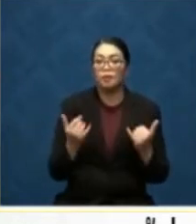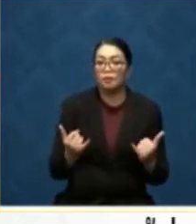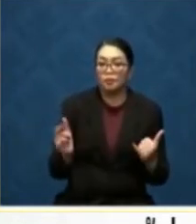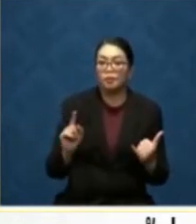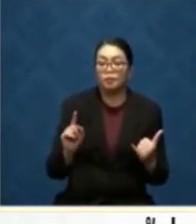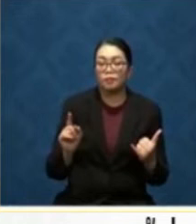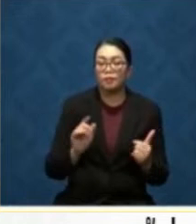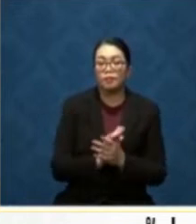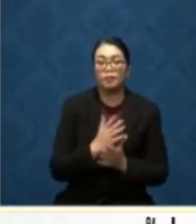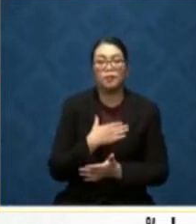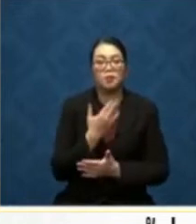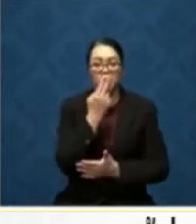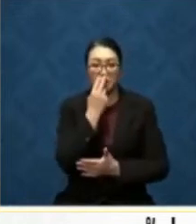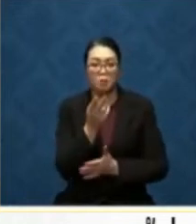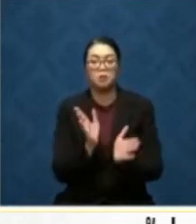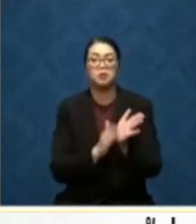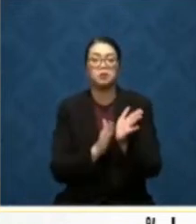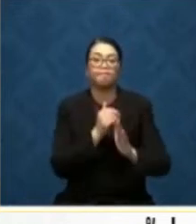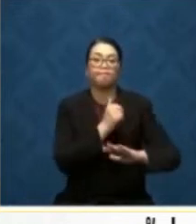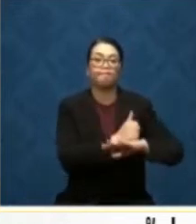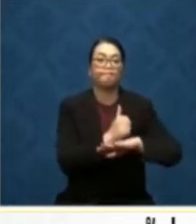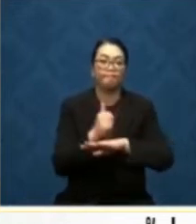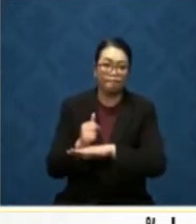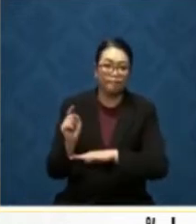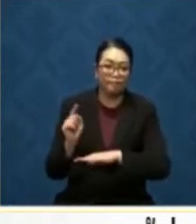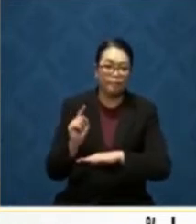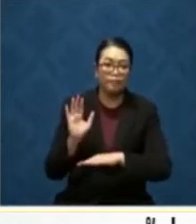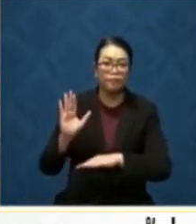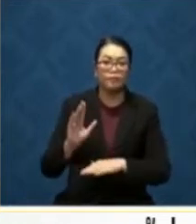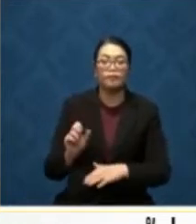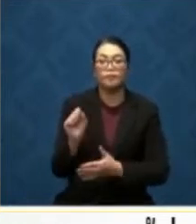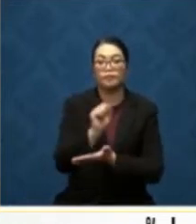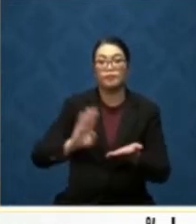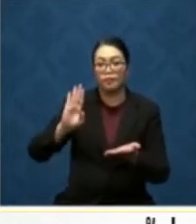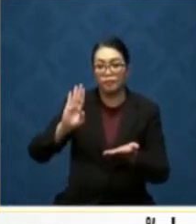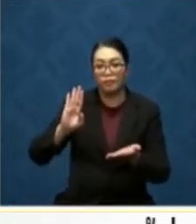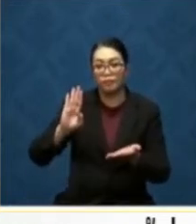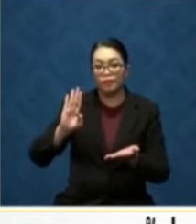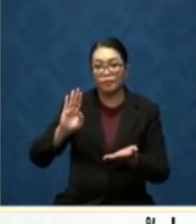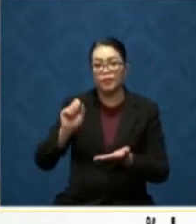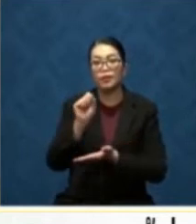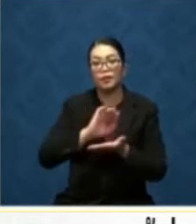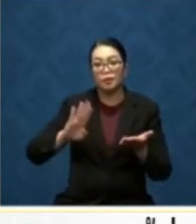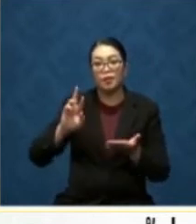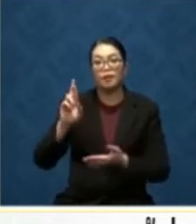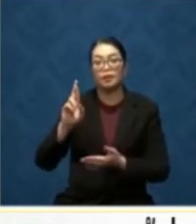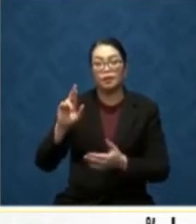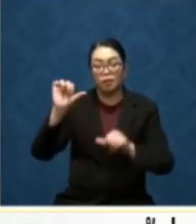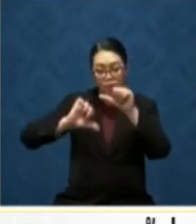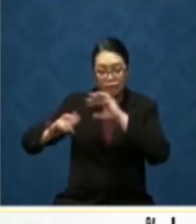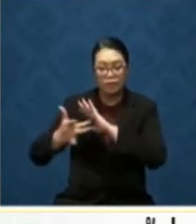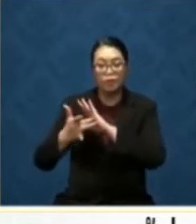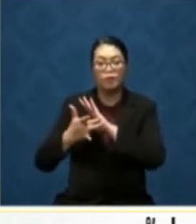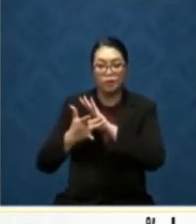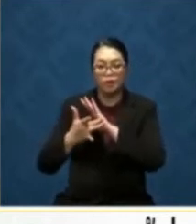แต่วัี้ ผมตองขอชนชมผู้บริหารของสถาบันราช